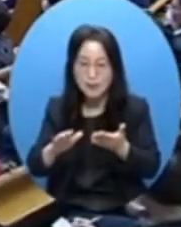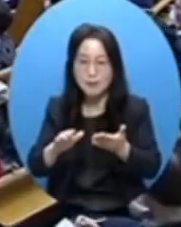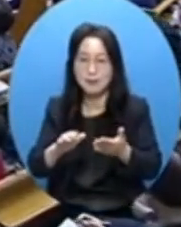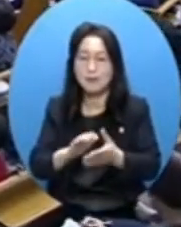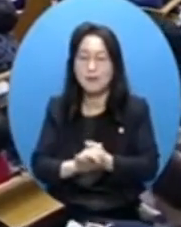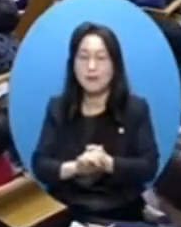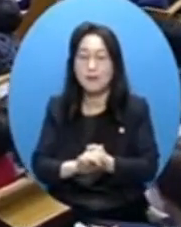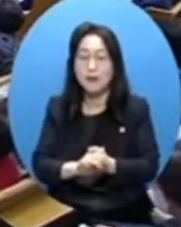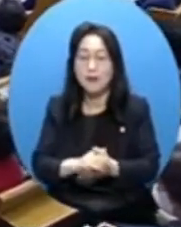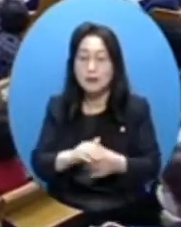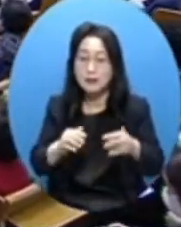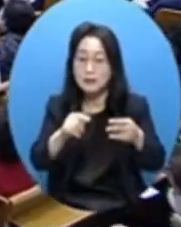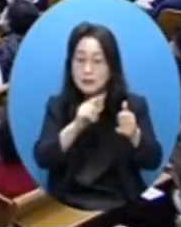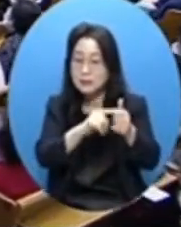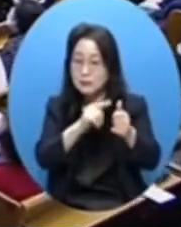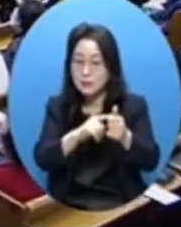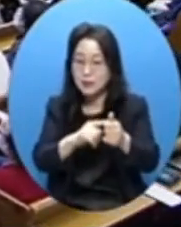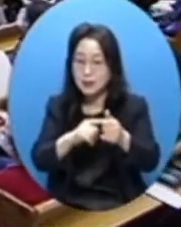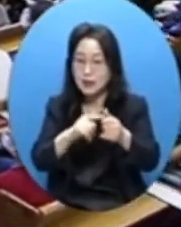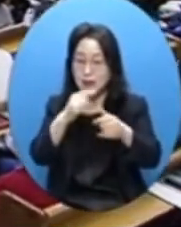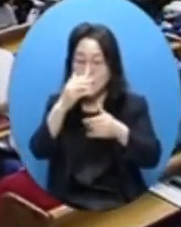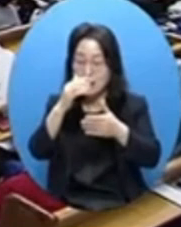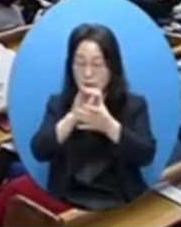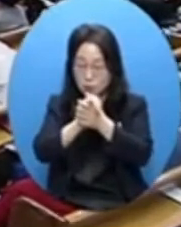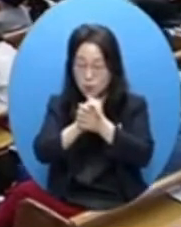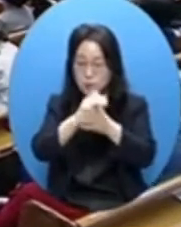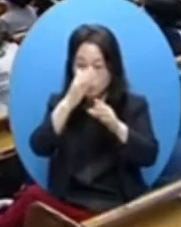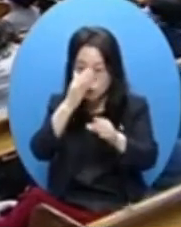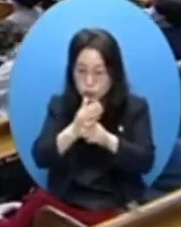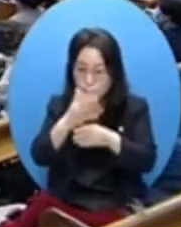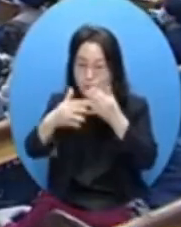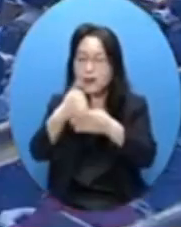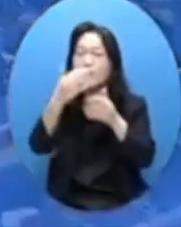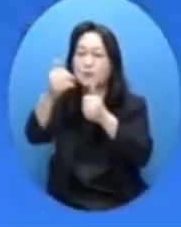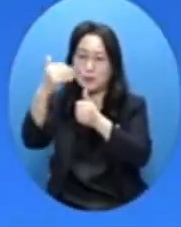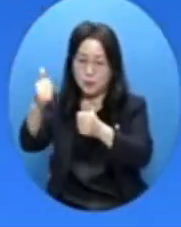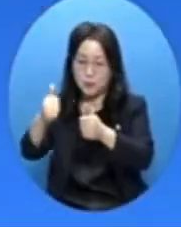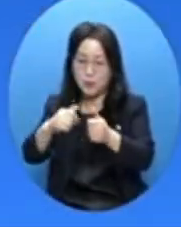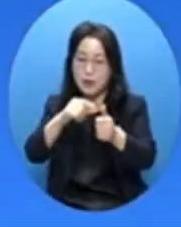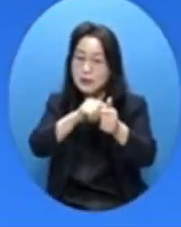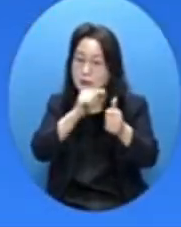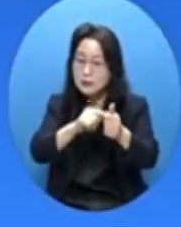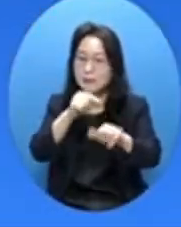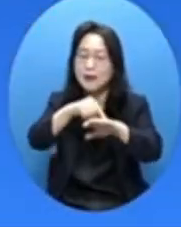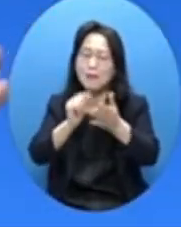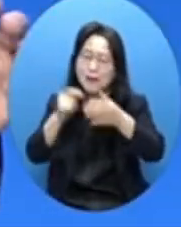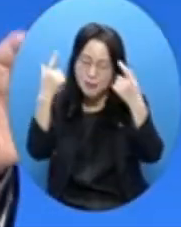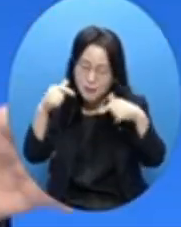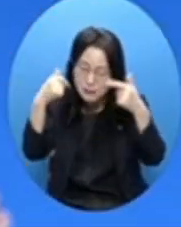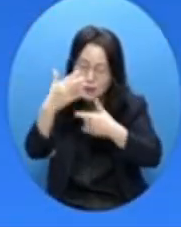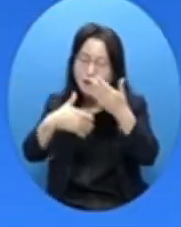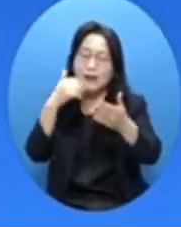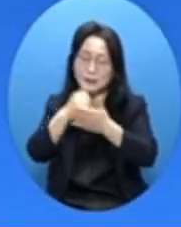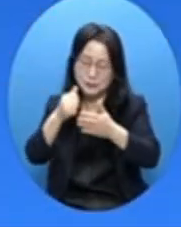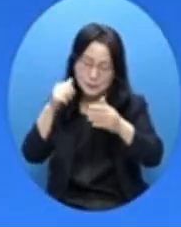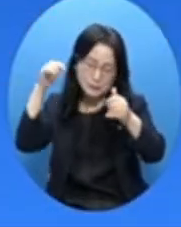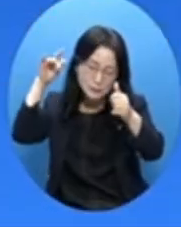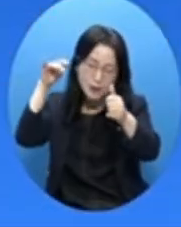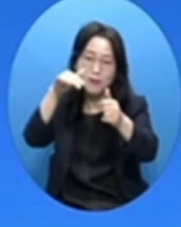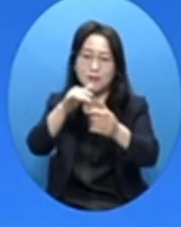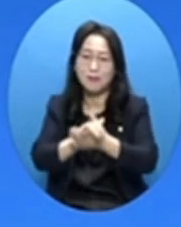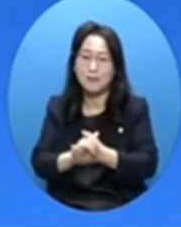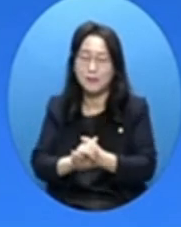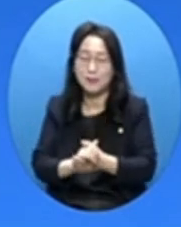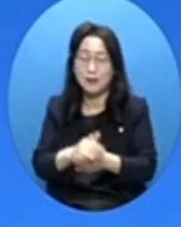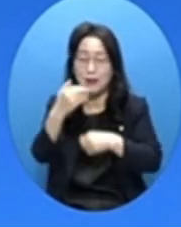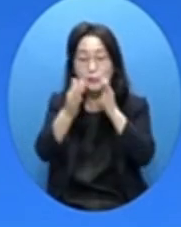하루에 전 있을 때 한 음성을 들었습니다 사무엘의 마음을 언제나 하나님의 전에 있었습니다 성일 보니까 엘리가 자기